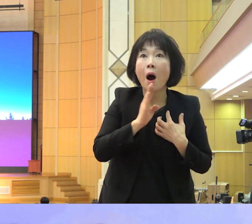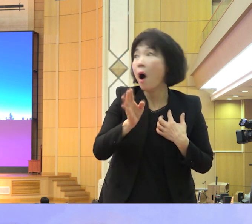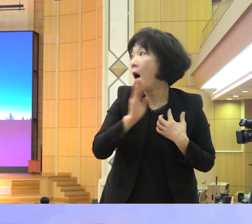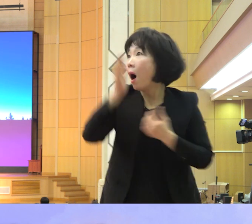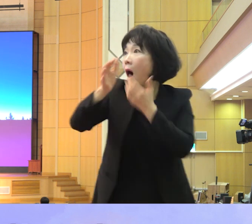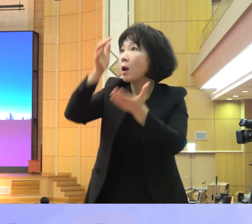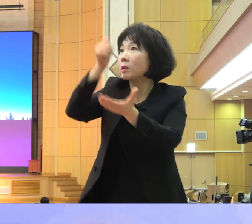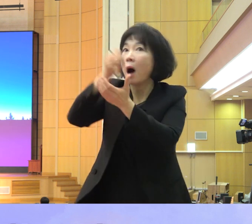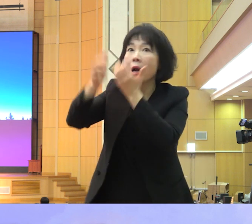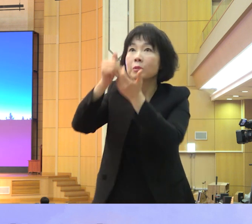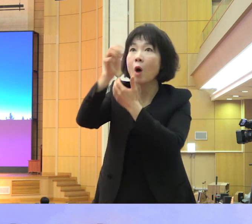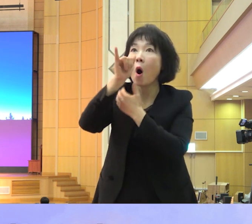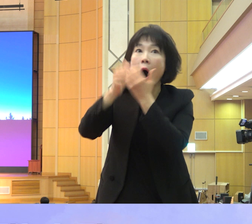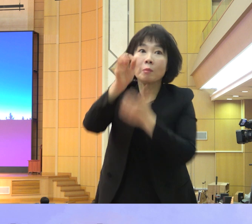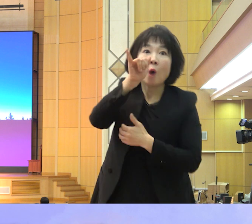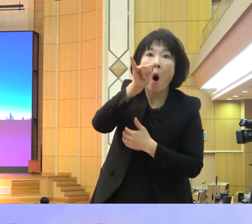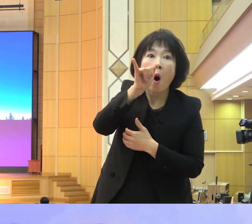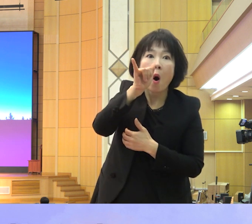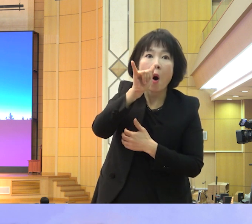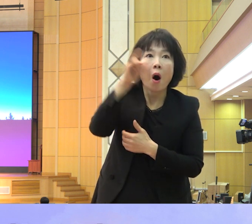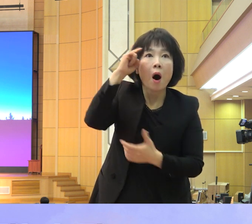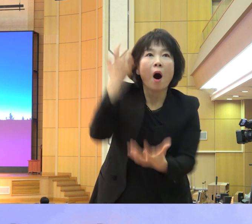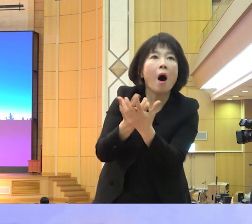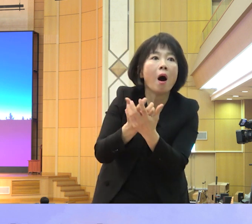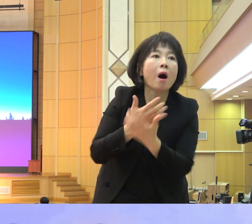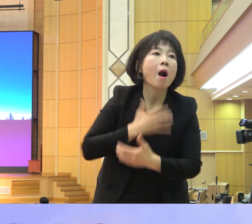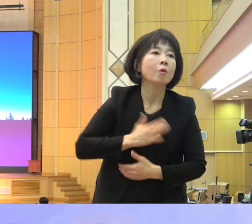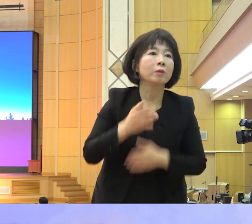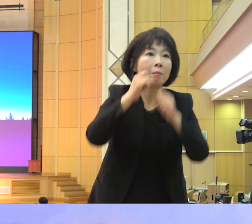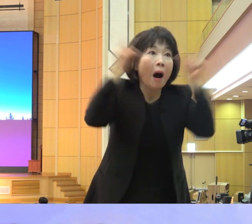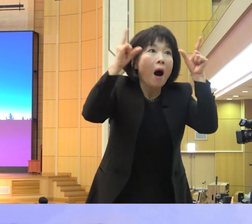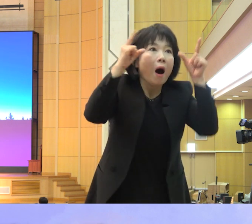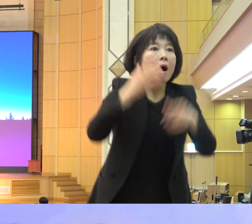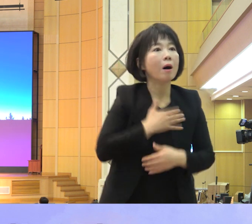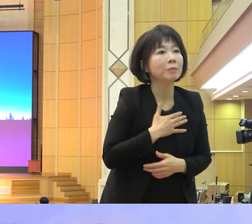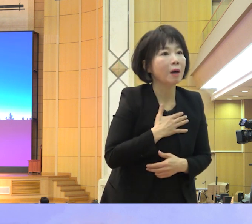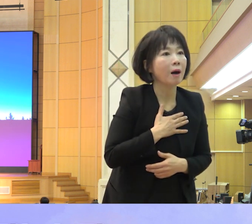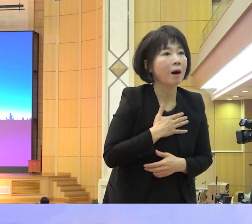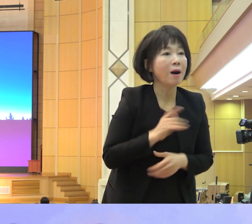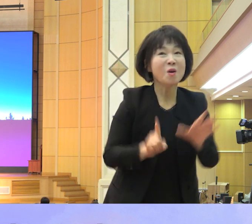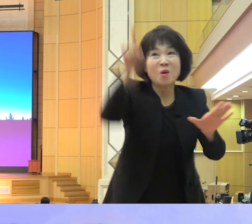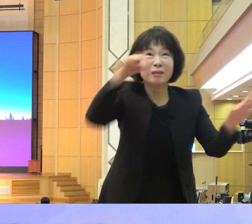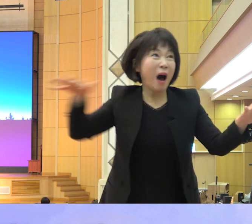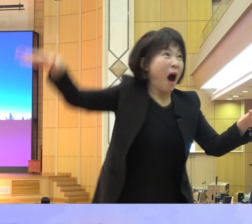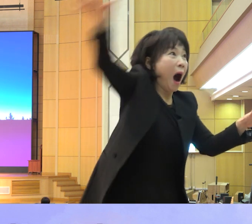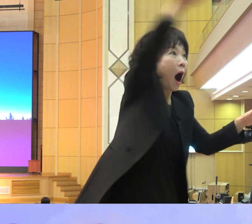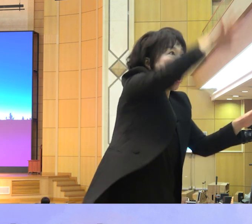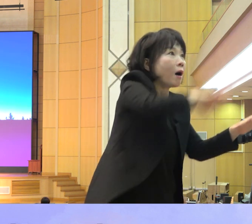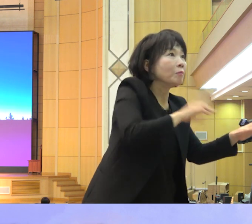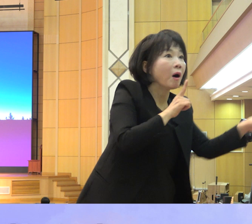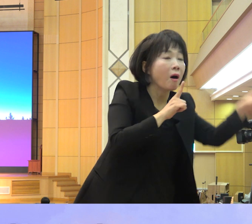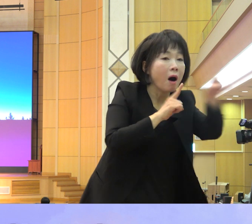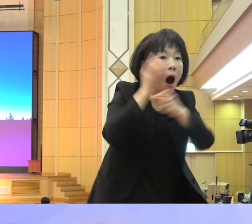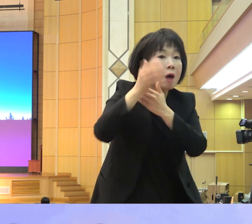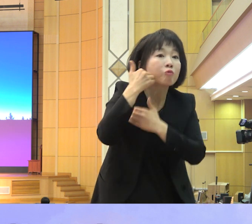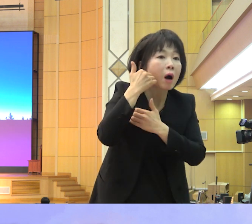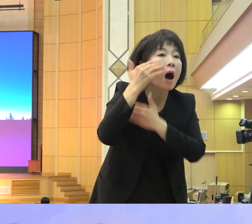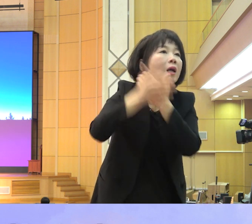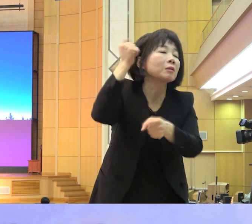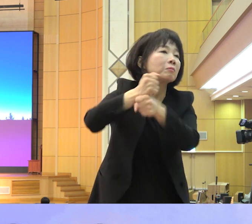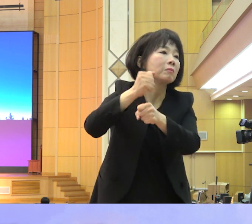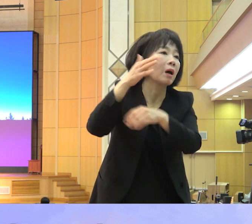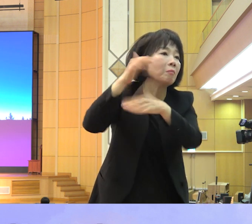하나님이 계시지 않은데 이렇게 우주가 이와 같이 어마어마하게 존재한다고 하는 것은 있을 수가 없는